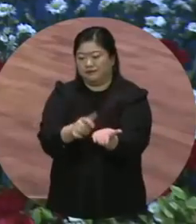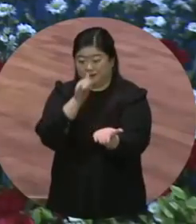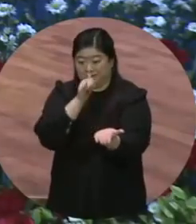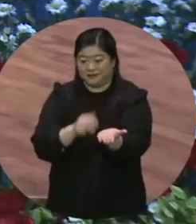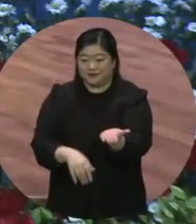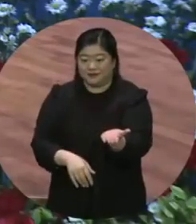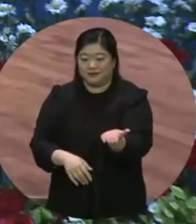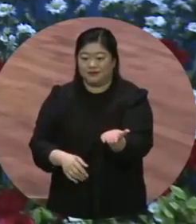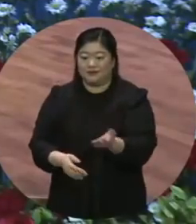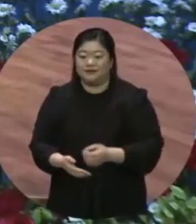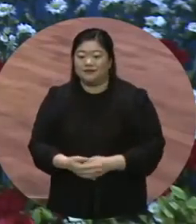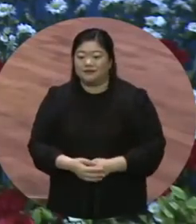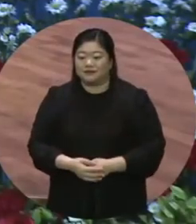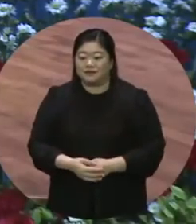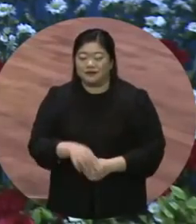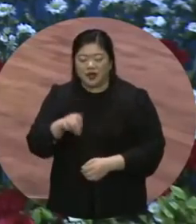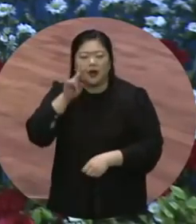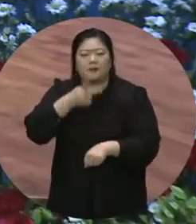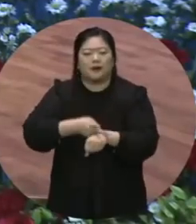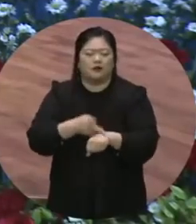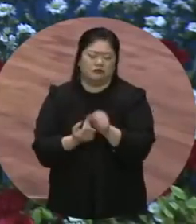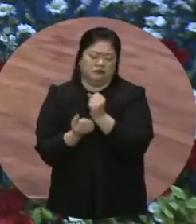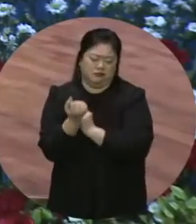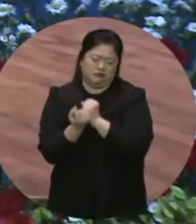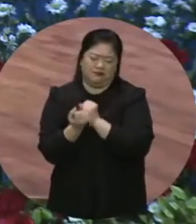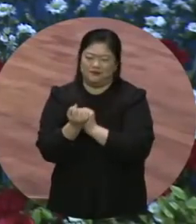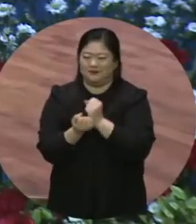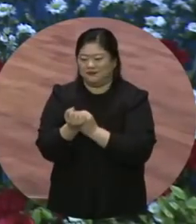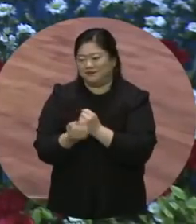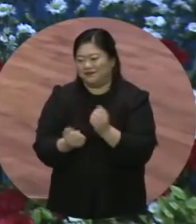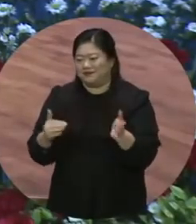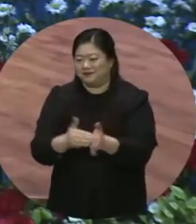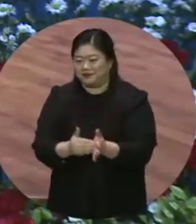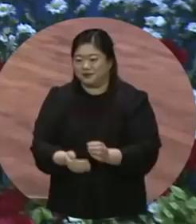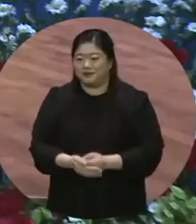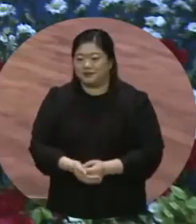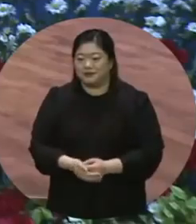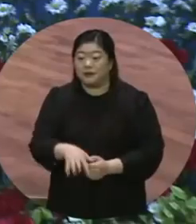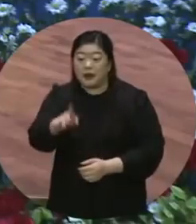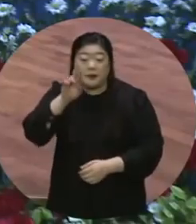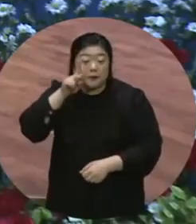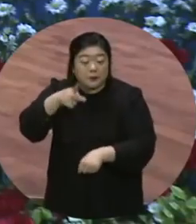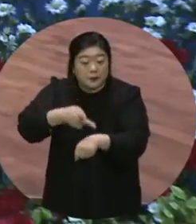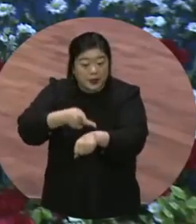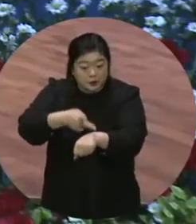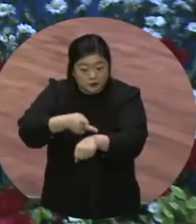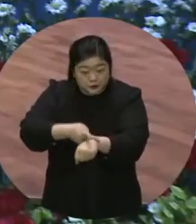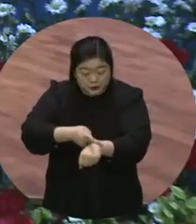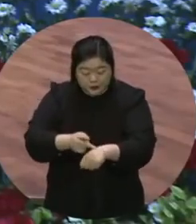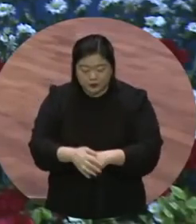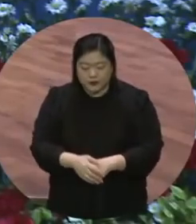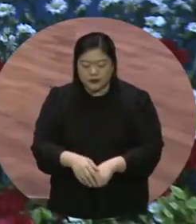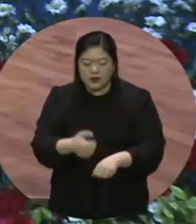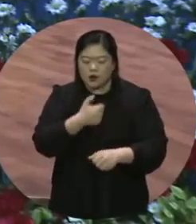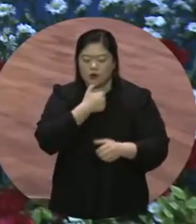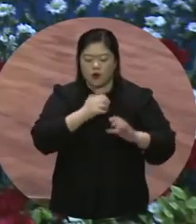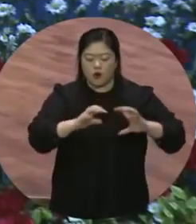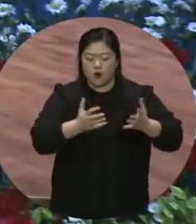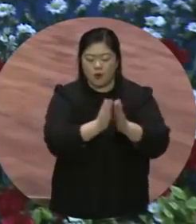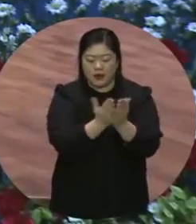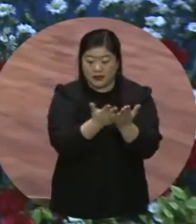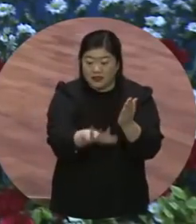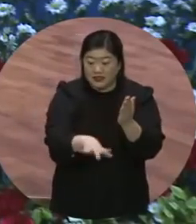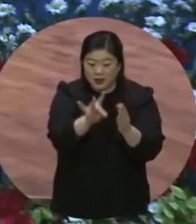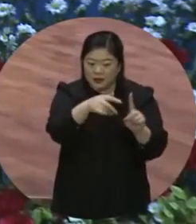논리정연하게 사도 바울이 표현을 했습니다. 사도 바울은 특별히 로마서 초반부에